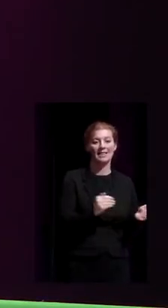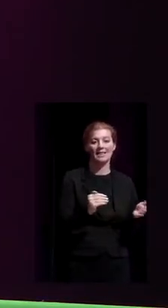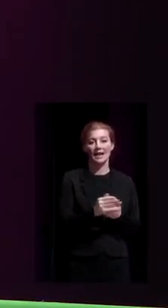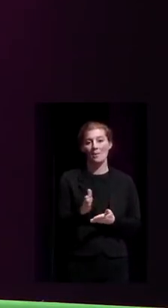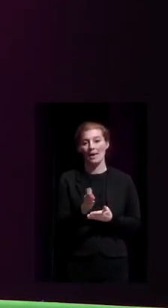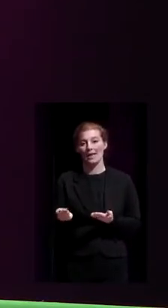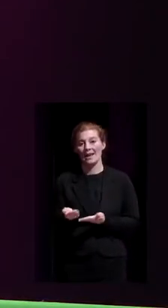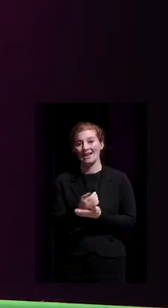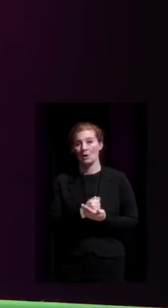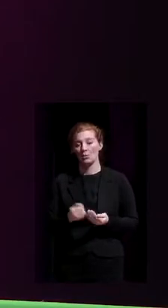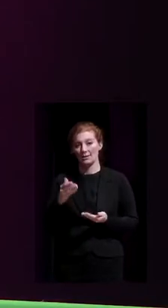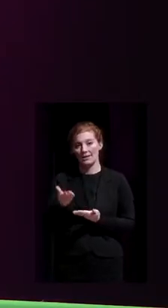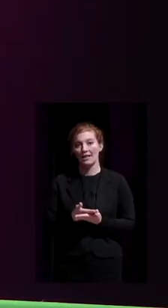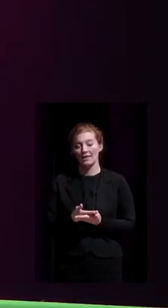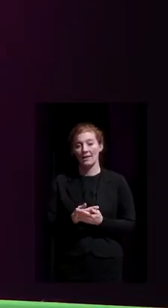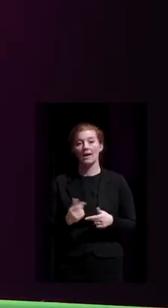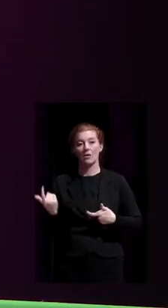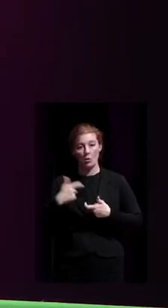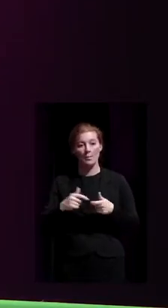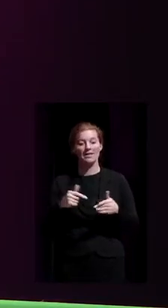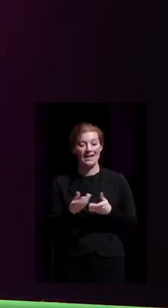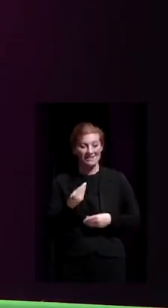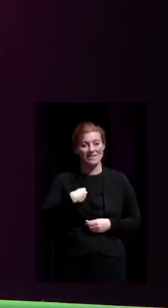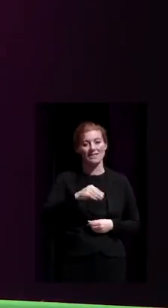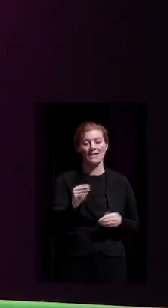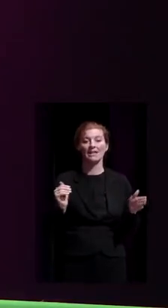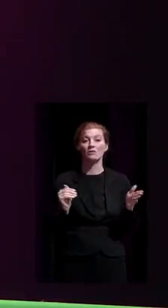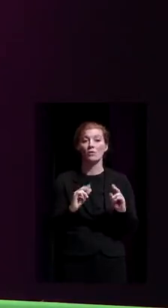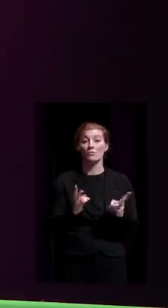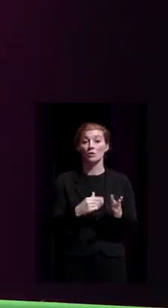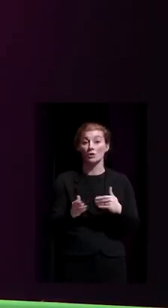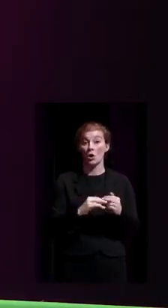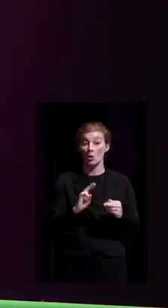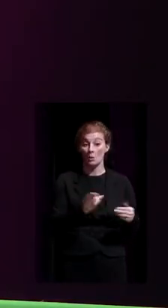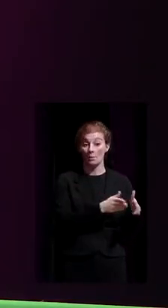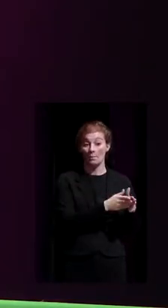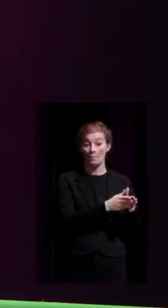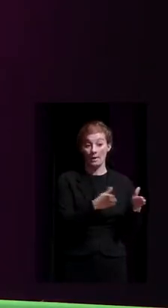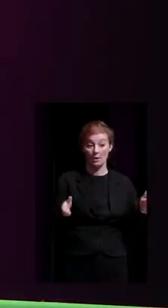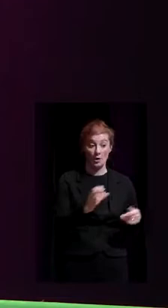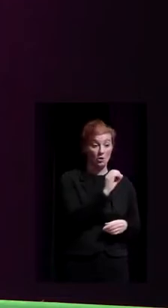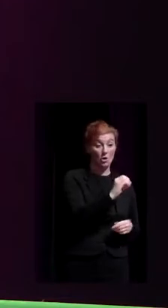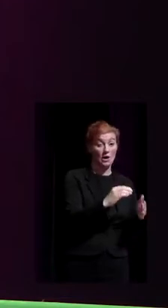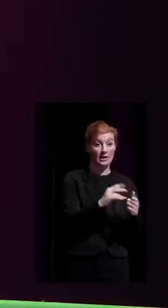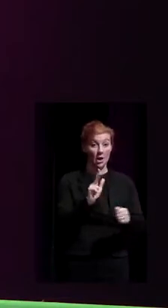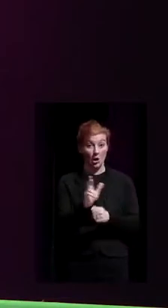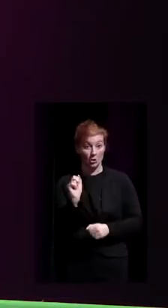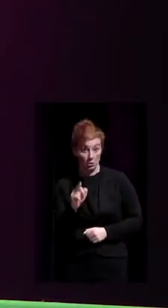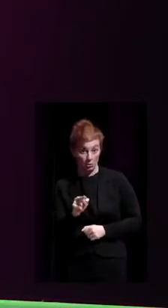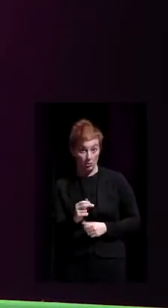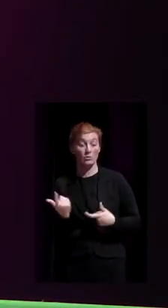är orsakat av de investeringar som vi gör i just den här perioden från 0 till 18. Och inom